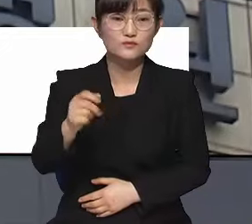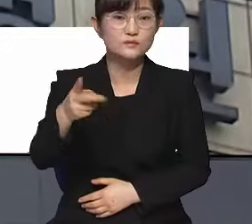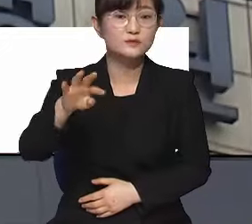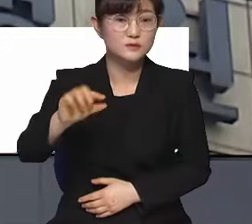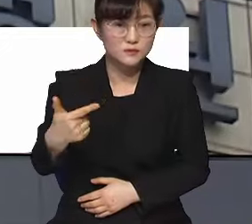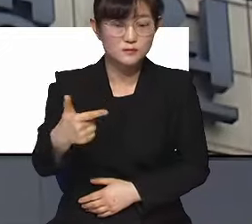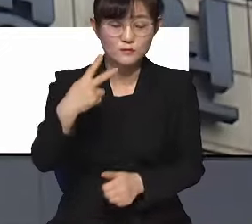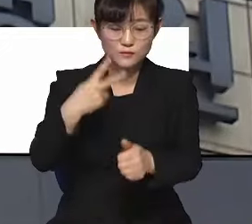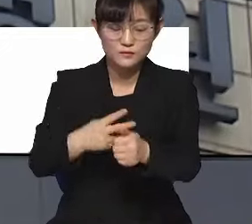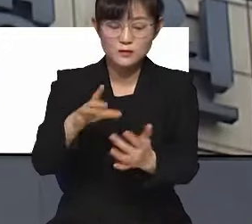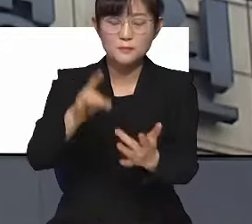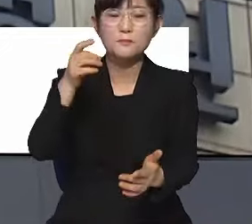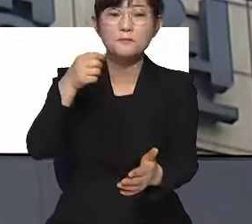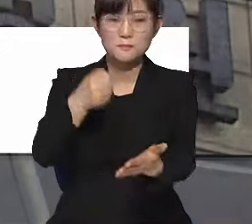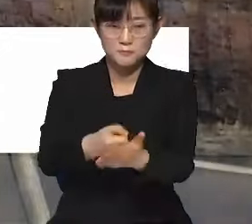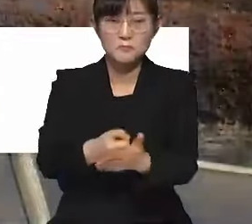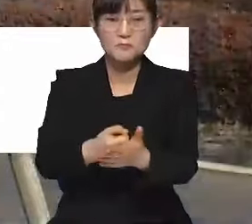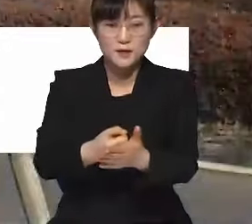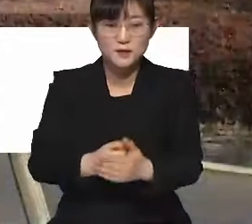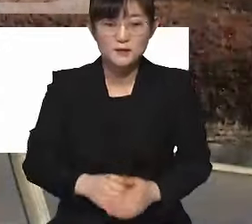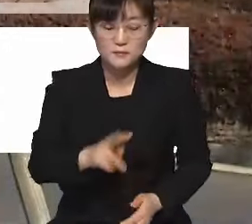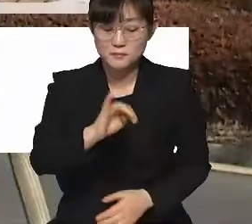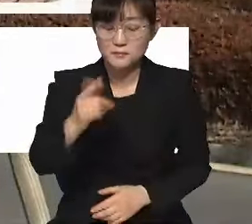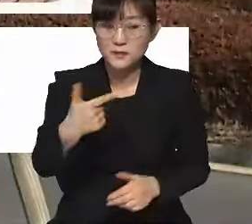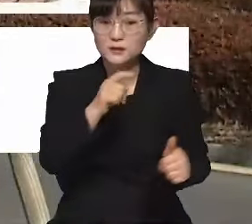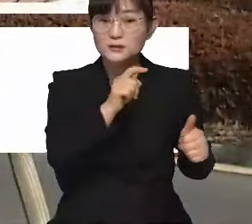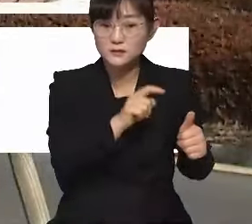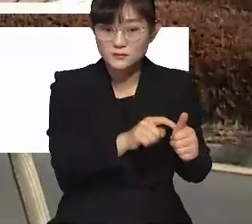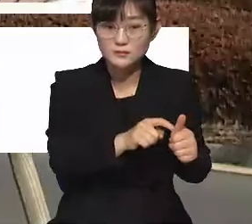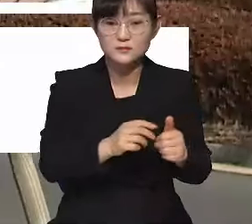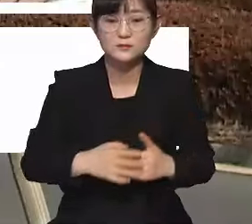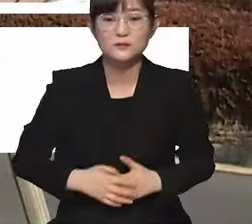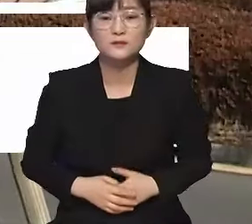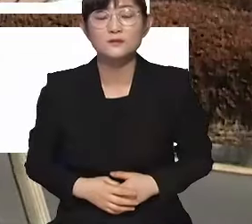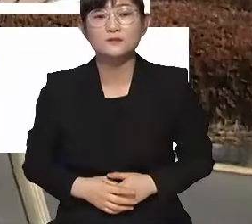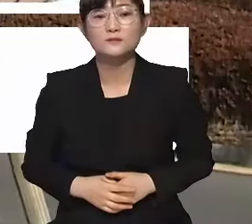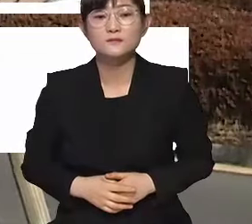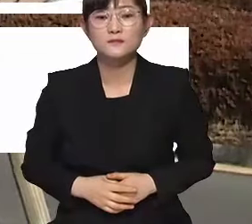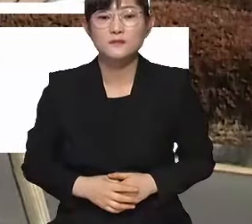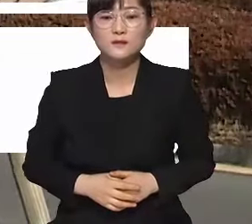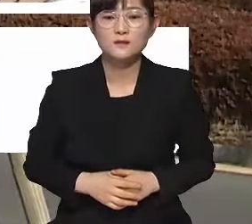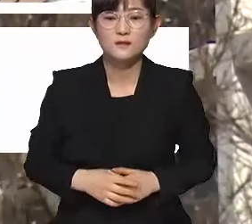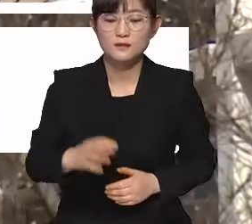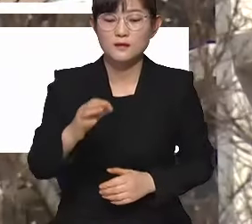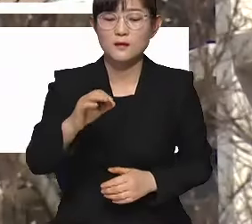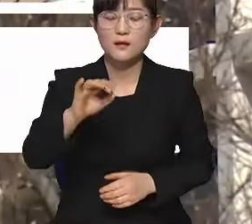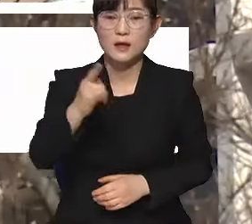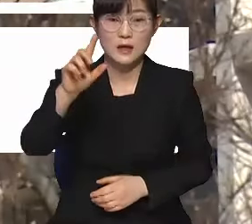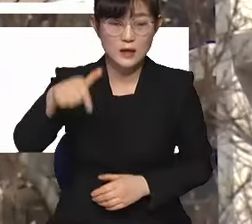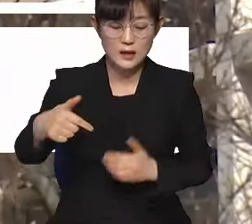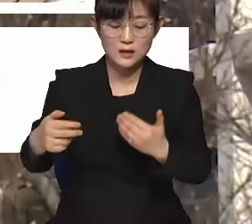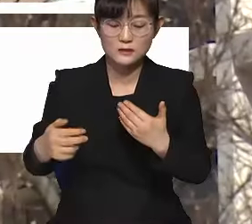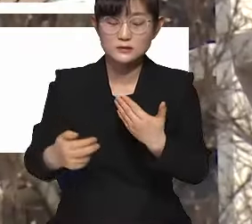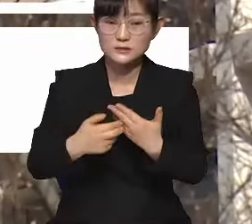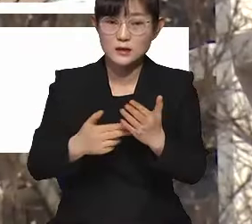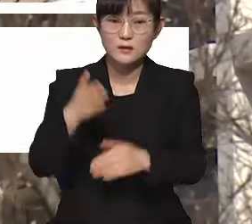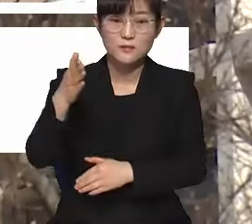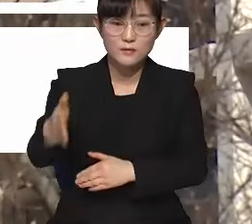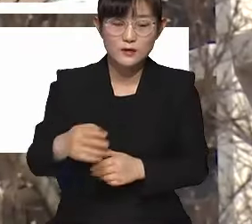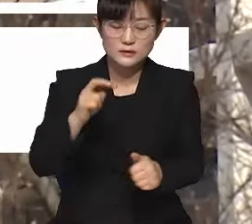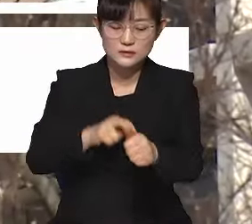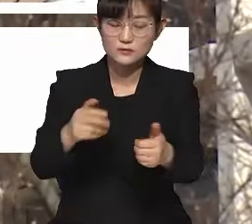보존과 교수가 임명됐습니다. 민정준 신임 화순 전남대병원장은 핵의학과장과 진료지원실장